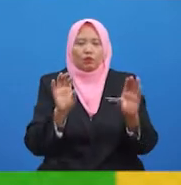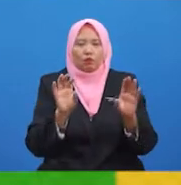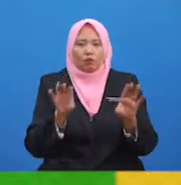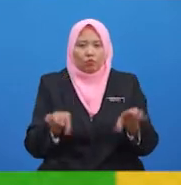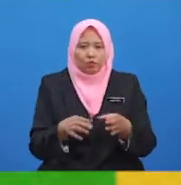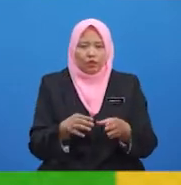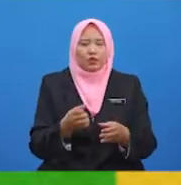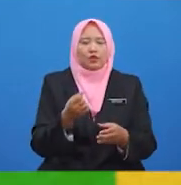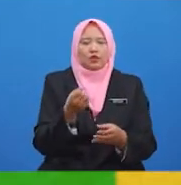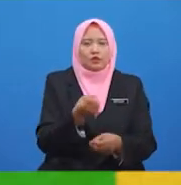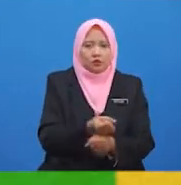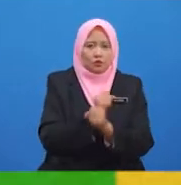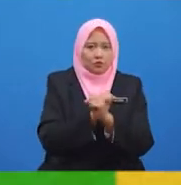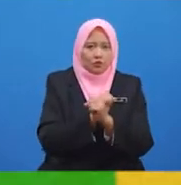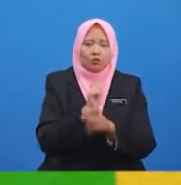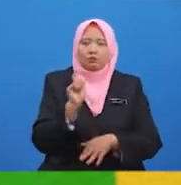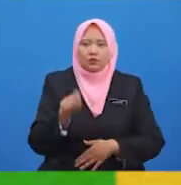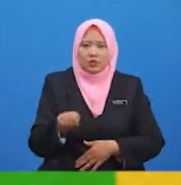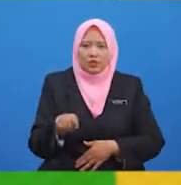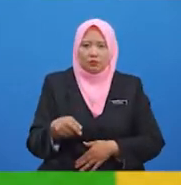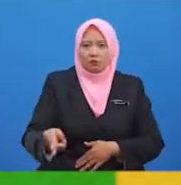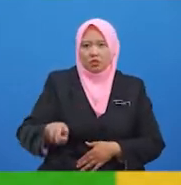berharga dan bermanfaat sahaja.